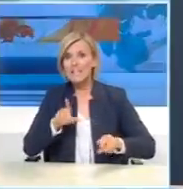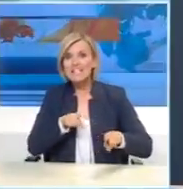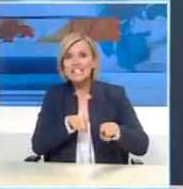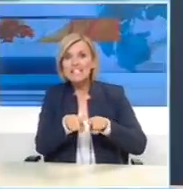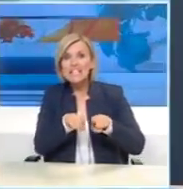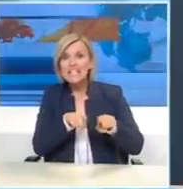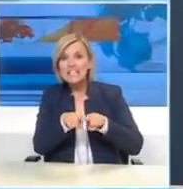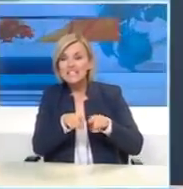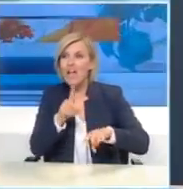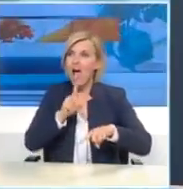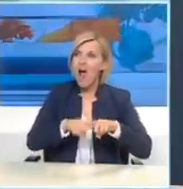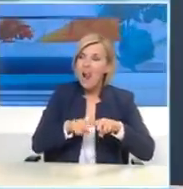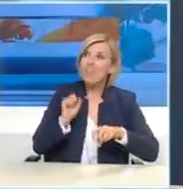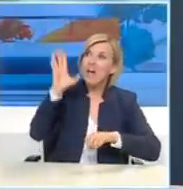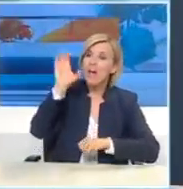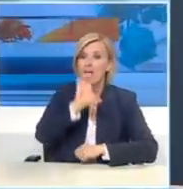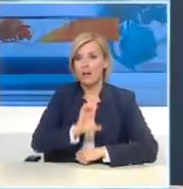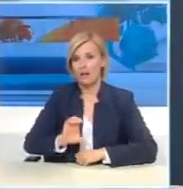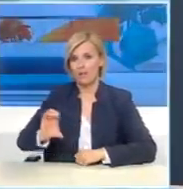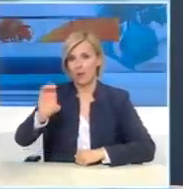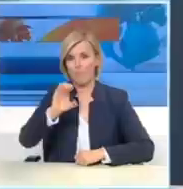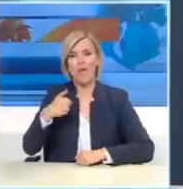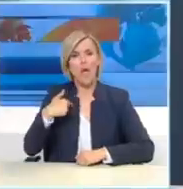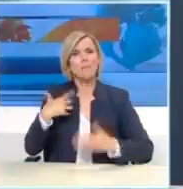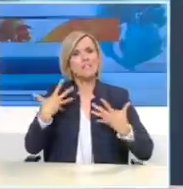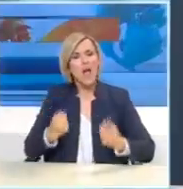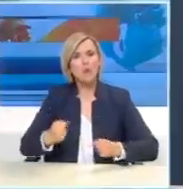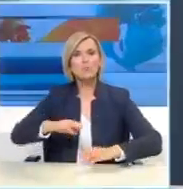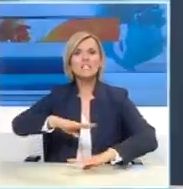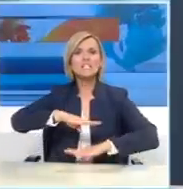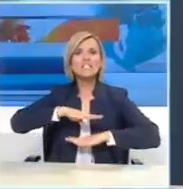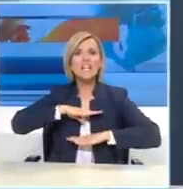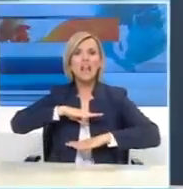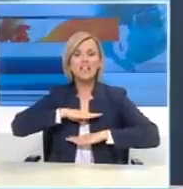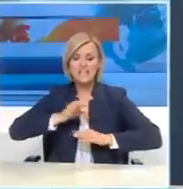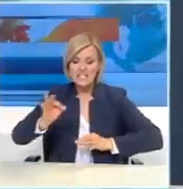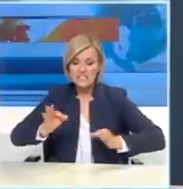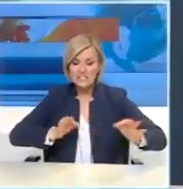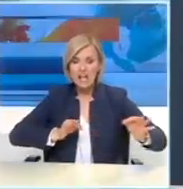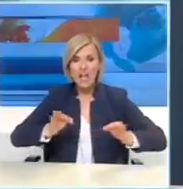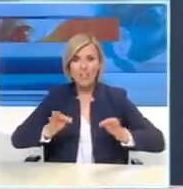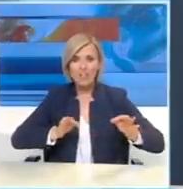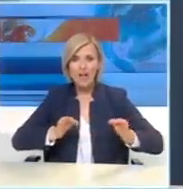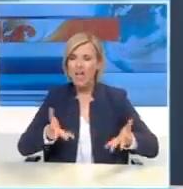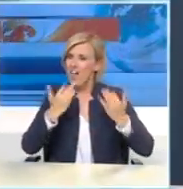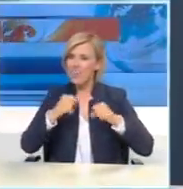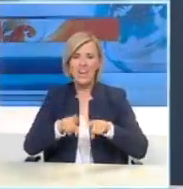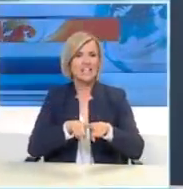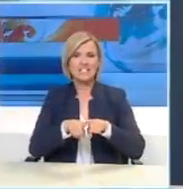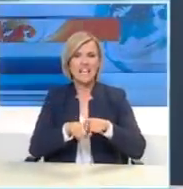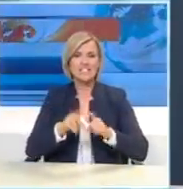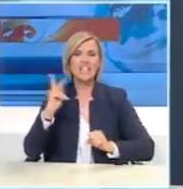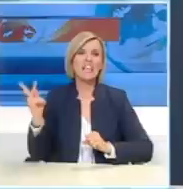χώρα λοιπόν υλοποιεί μια στρατηγική. Και αυτή η στρατηγική πρέπει να βασίζεται όχι σε κοινωνική πίεση, κατά τη γνώμη μου, αλλά σε επιστημονικά